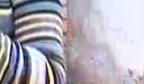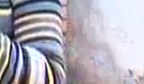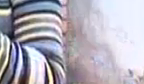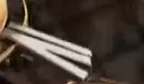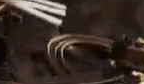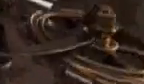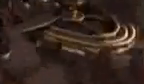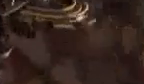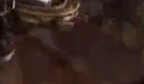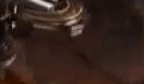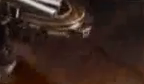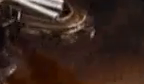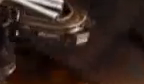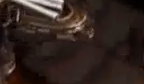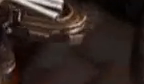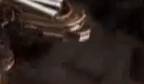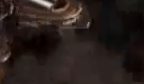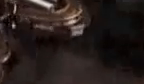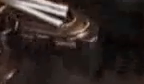قناه المحور.